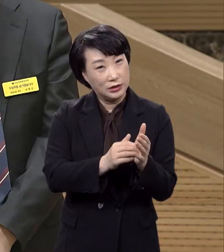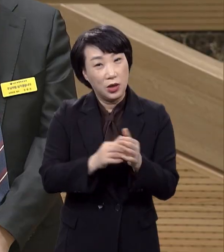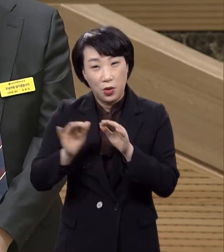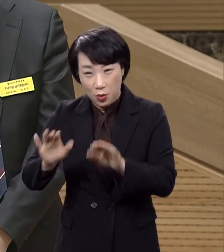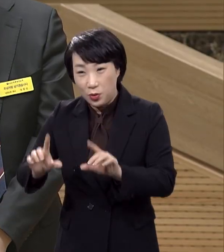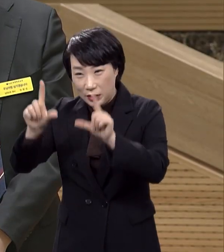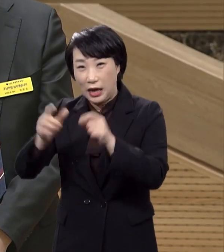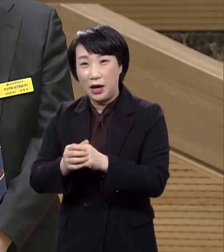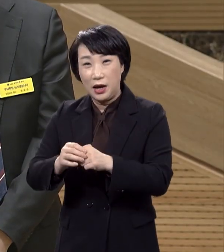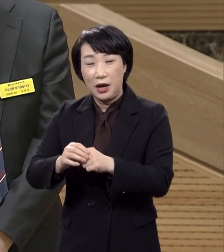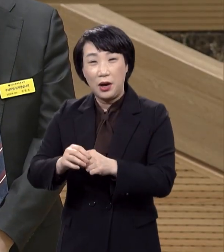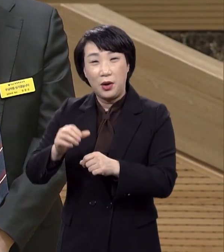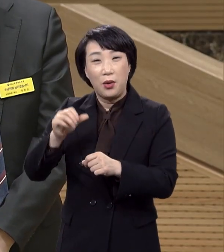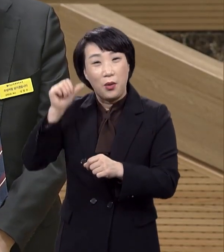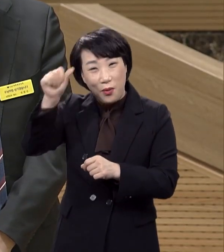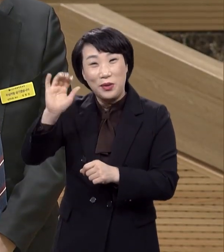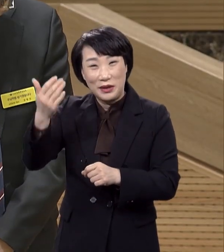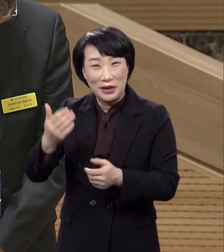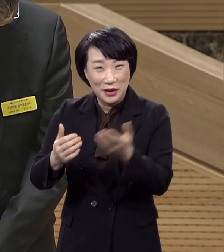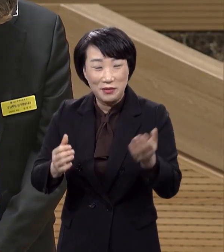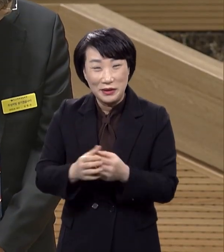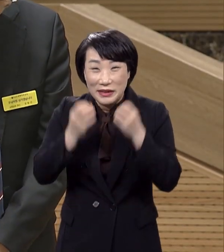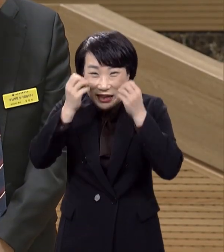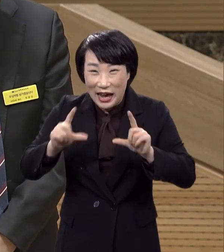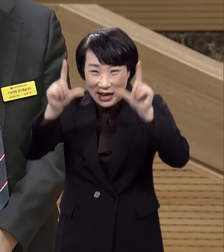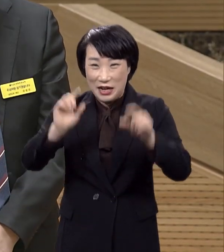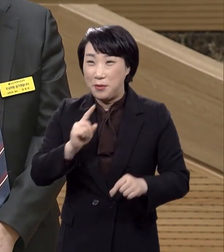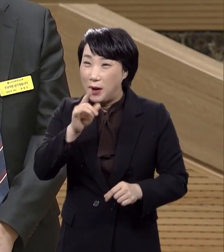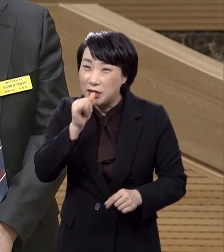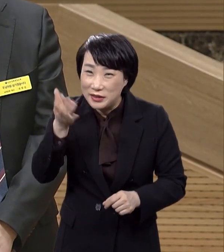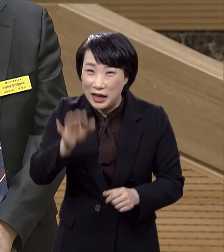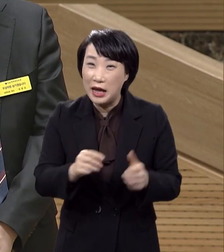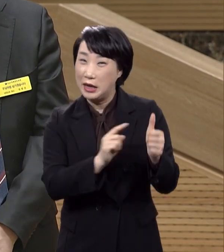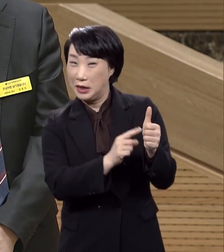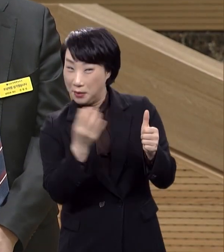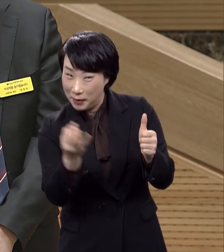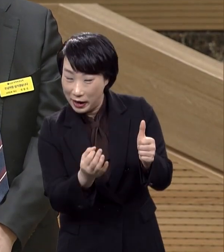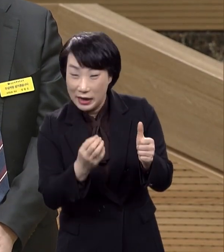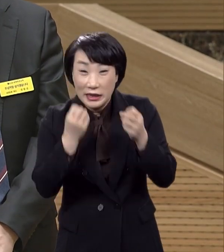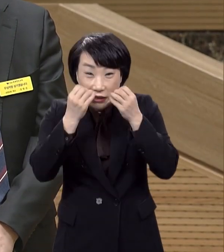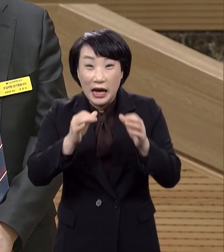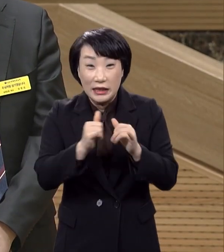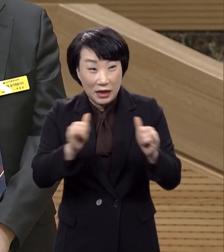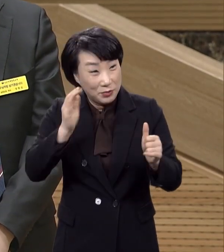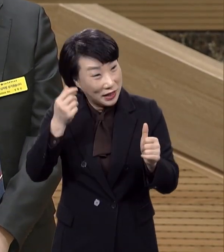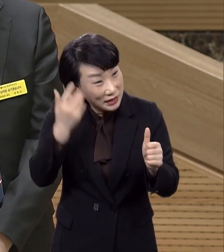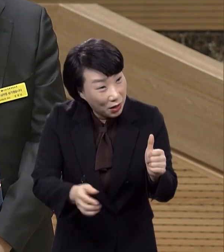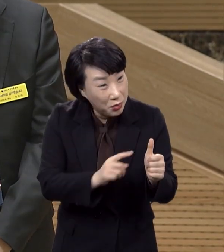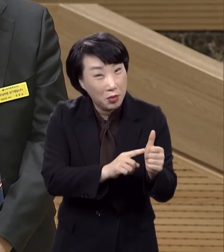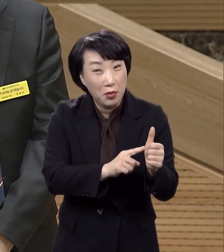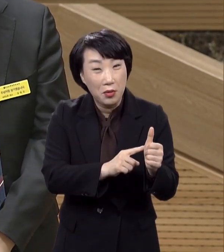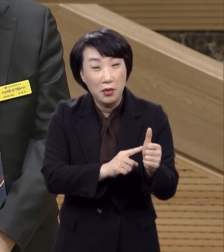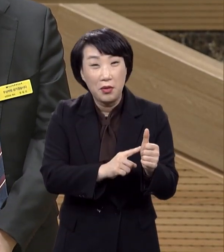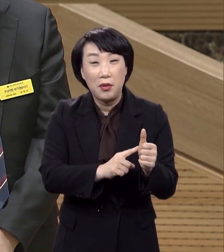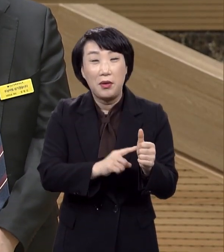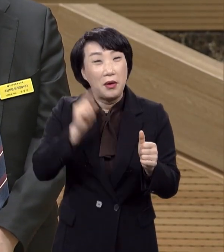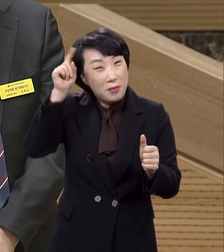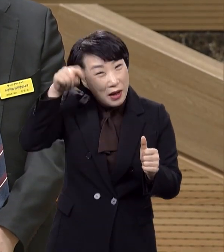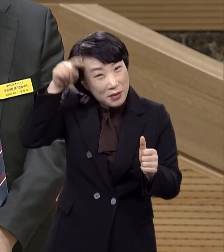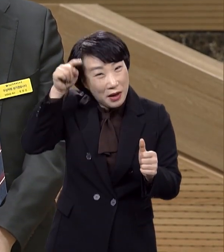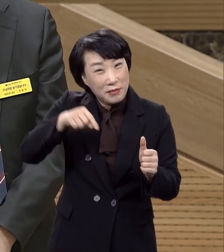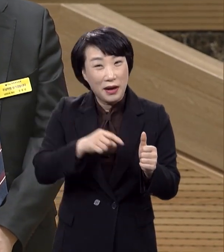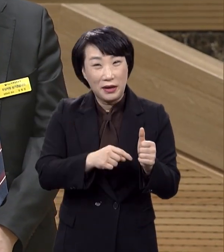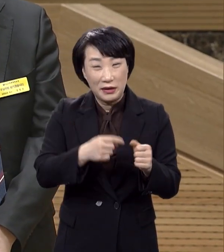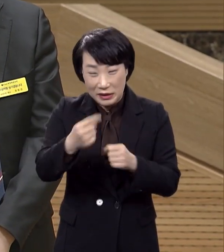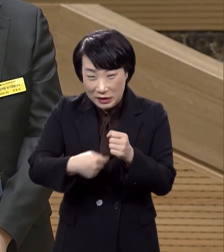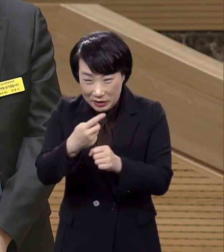왔습니다. 새것이 돼서 한 해 낡아지고 헝긋대고 말았어요. 또 한 해 가면